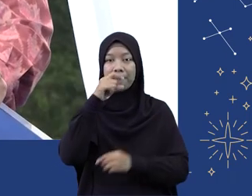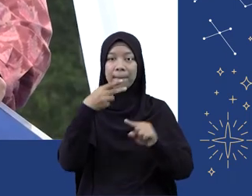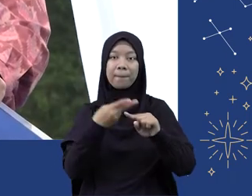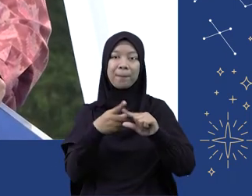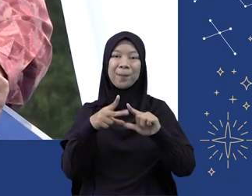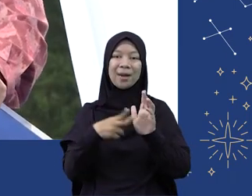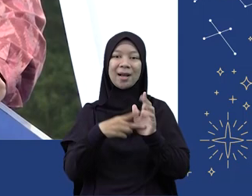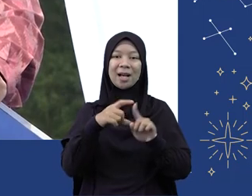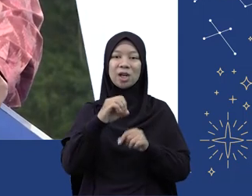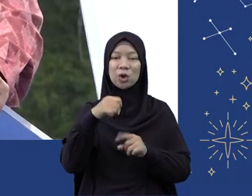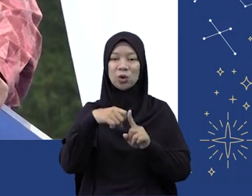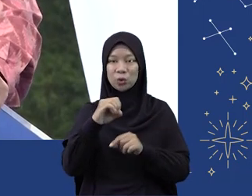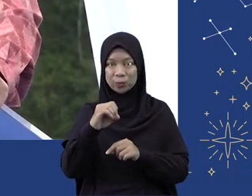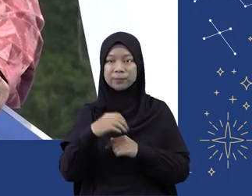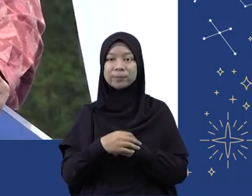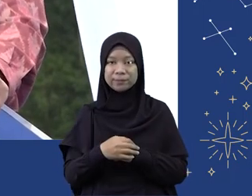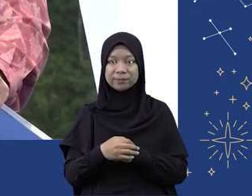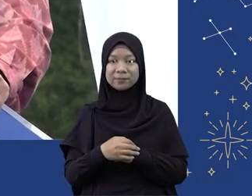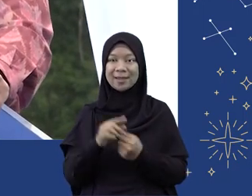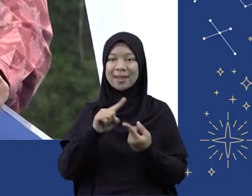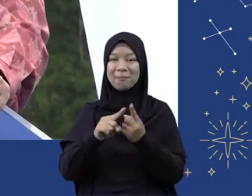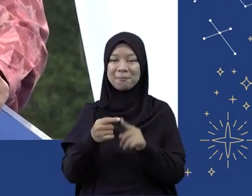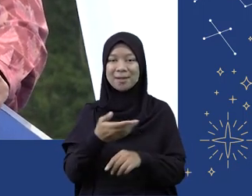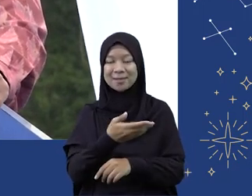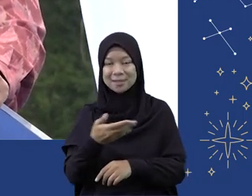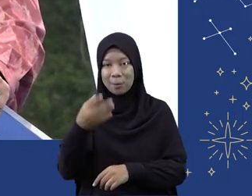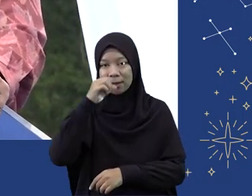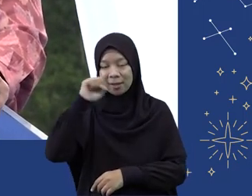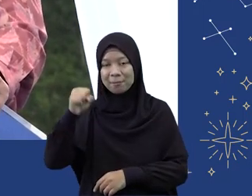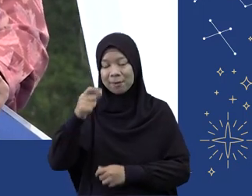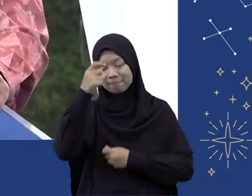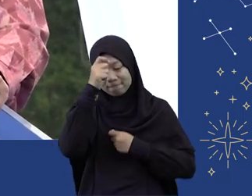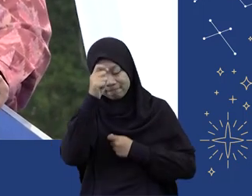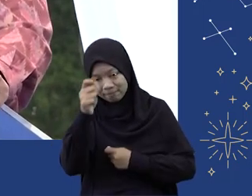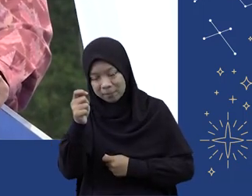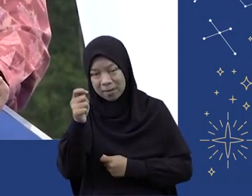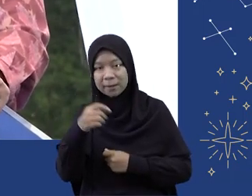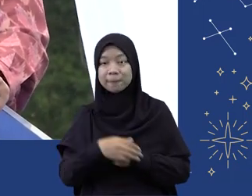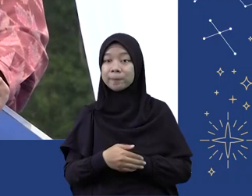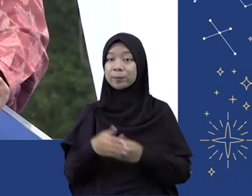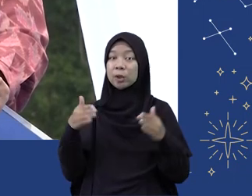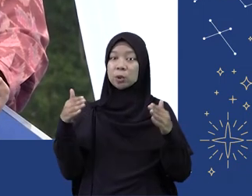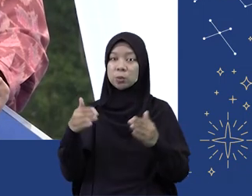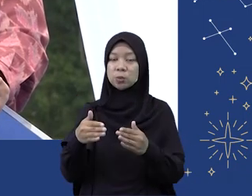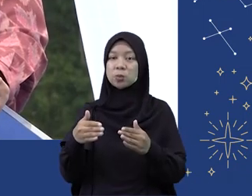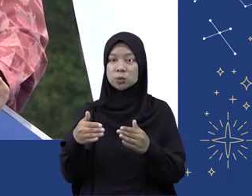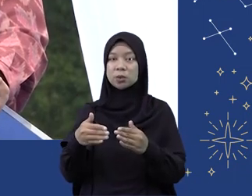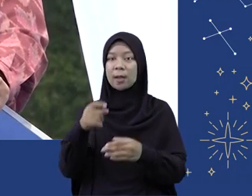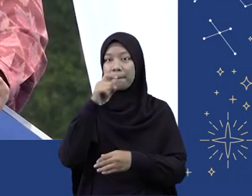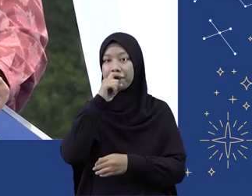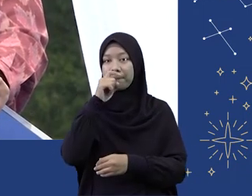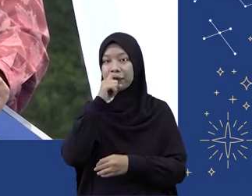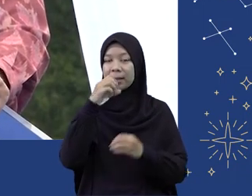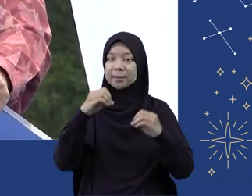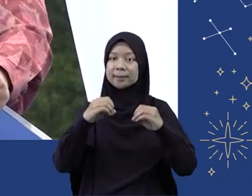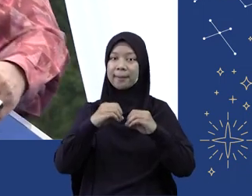rekan-rekan sejawat ITB yang saya hormati khususnya Pak Bambang